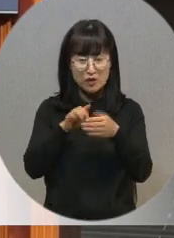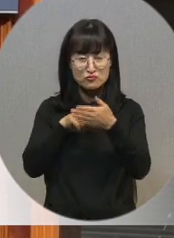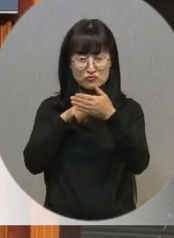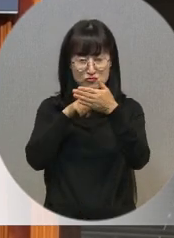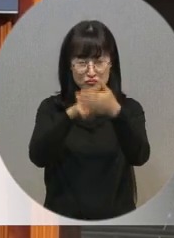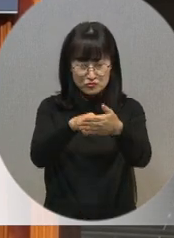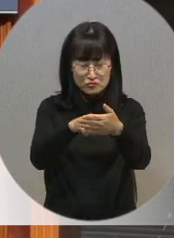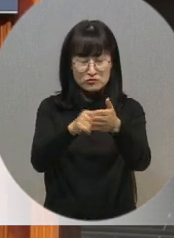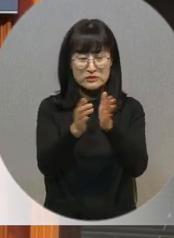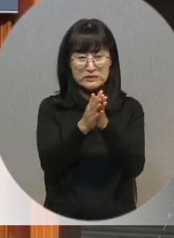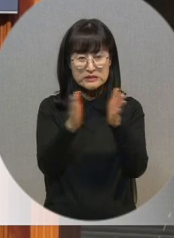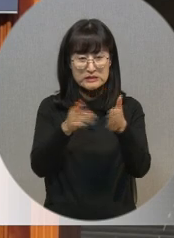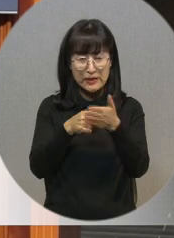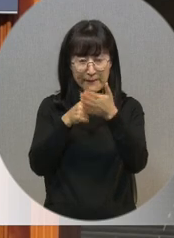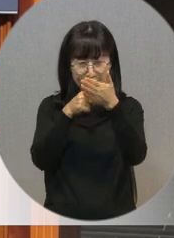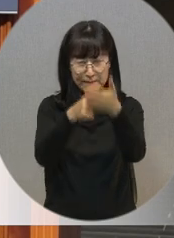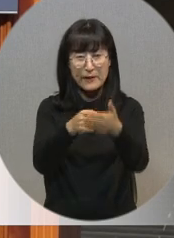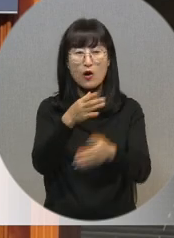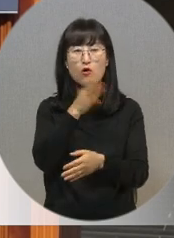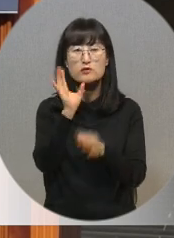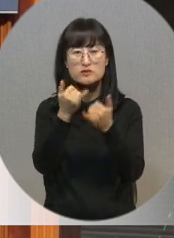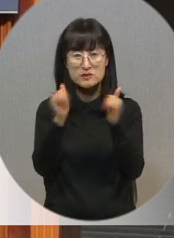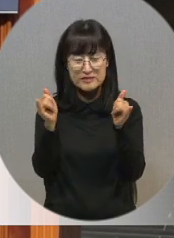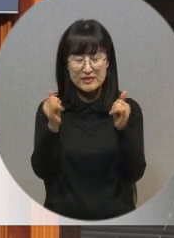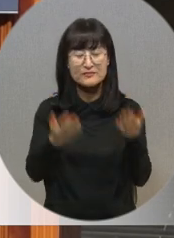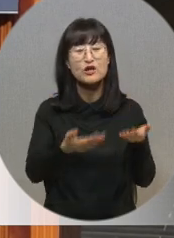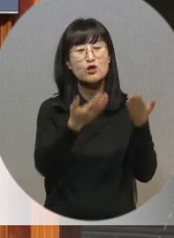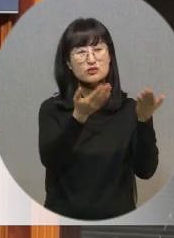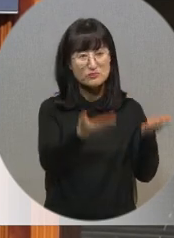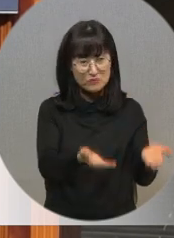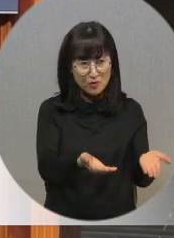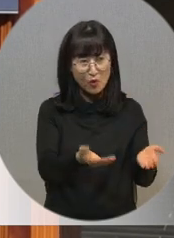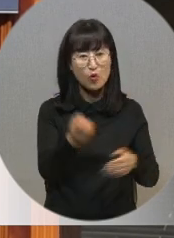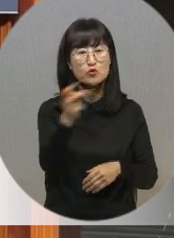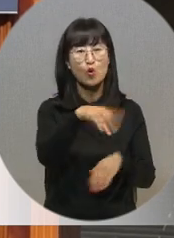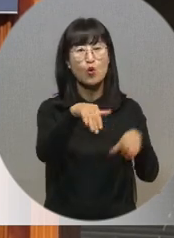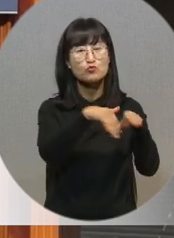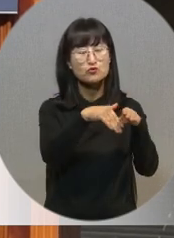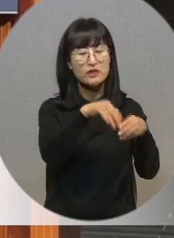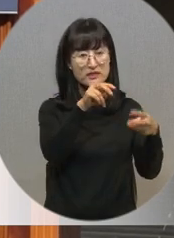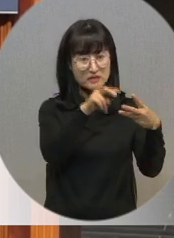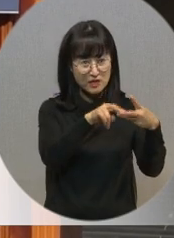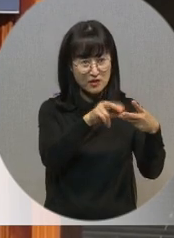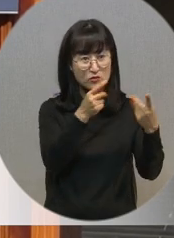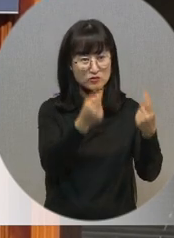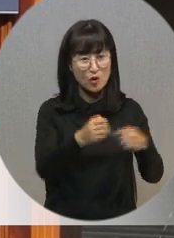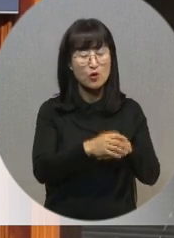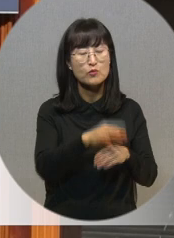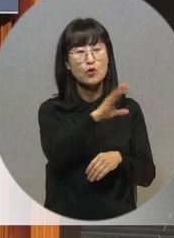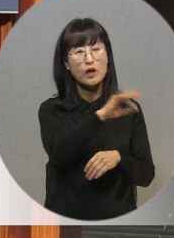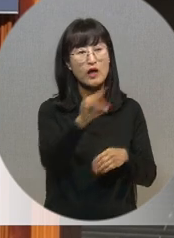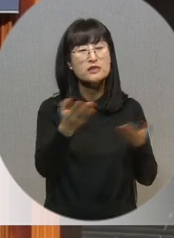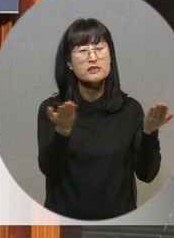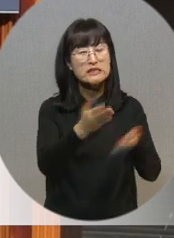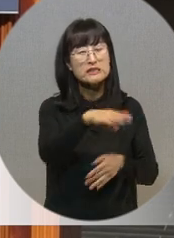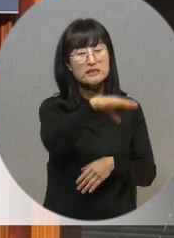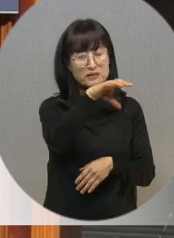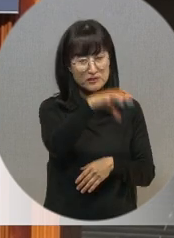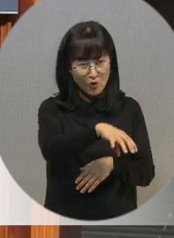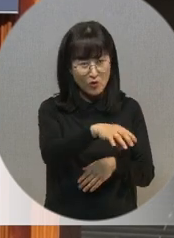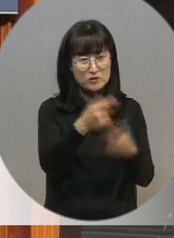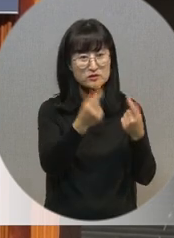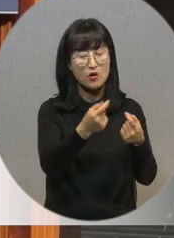자리를 잡고 어르신들의 쉼터로서 그리고 문화센터로서 때로는 일터로서 그